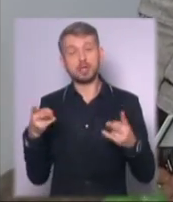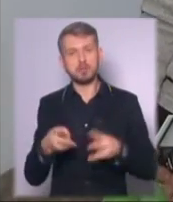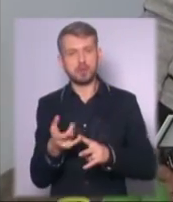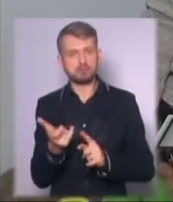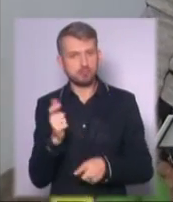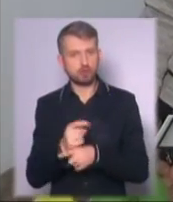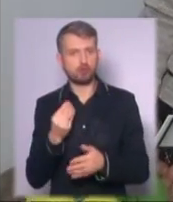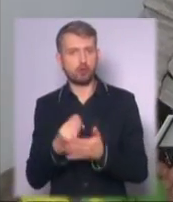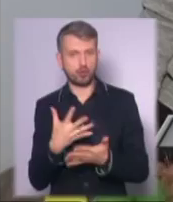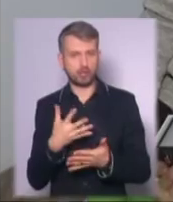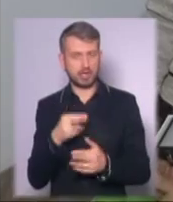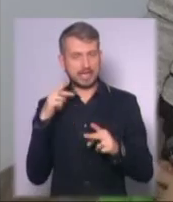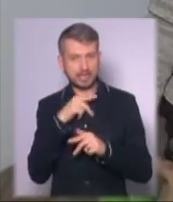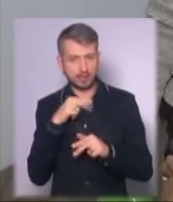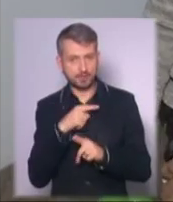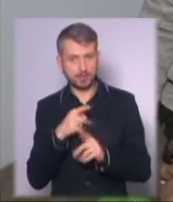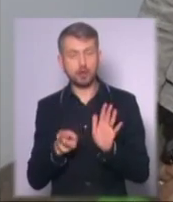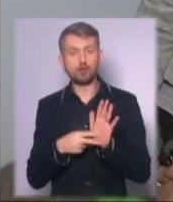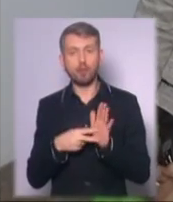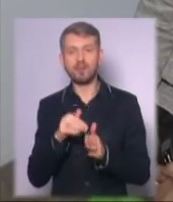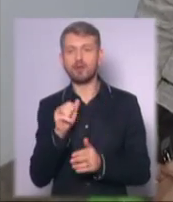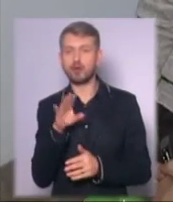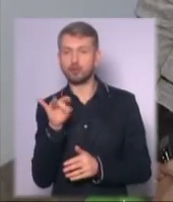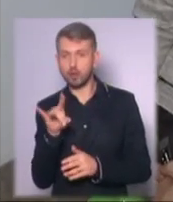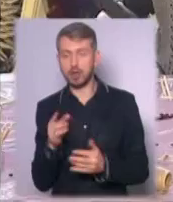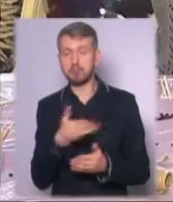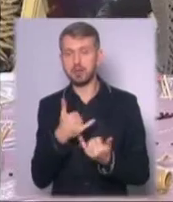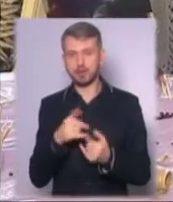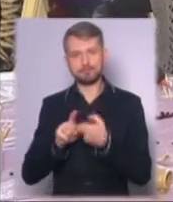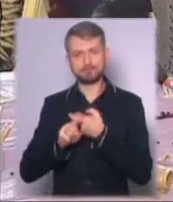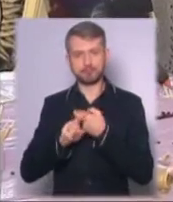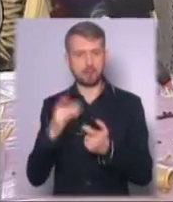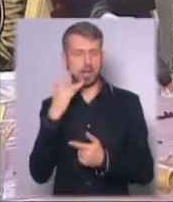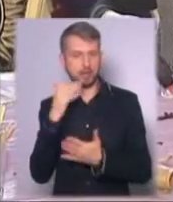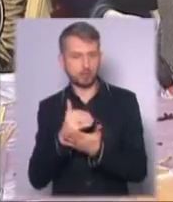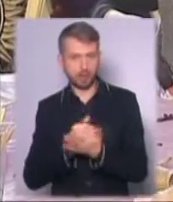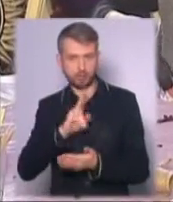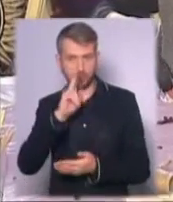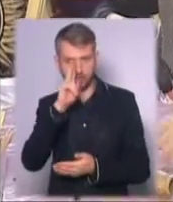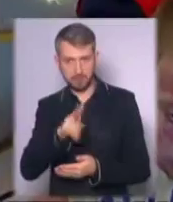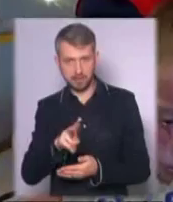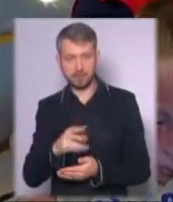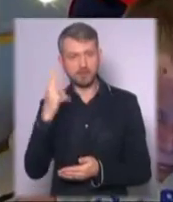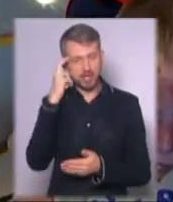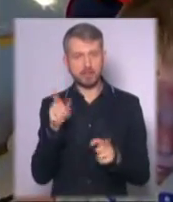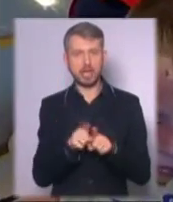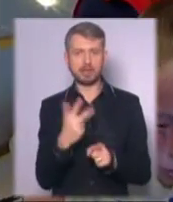7-й фактор. Через те ми зараз стоїмо на програмі американській, уже 2 місяці. В Києві нас ніби 3 таких. Рани на шкірі